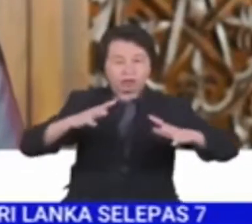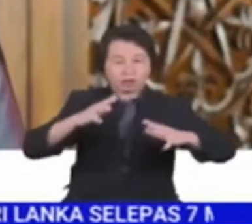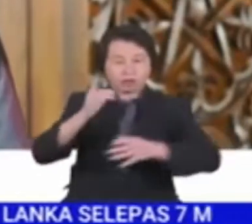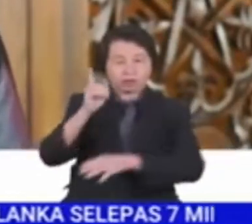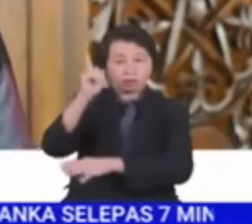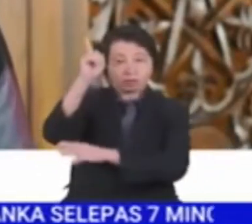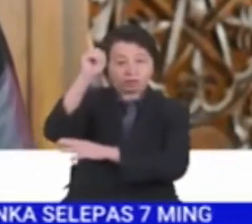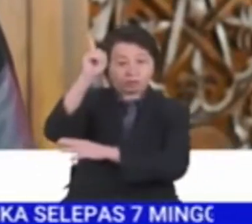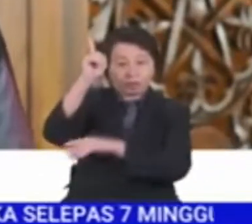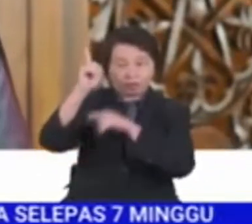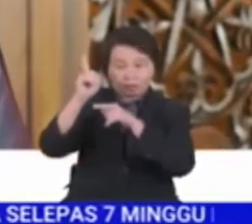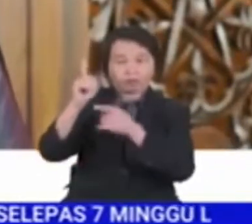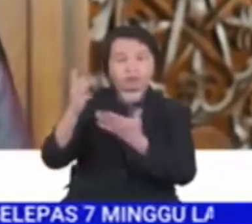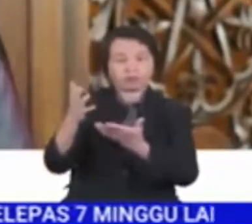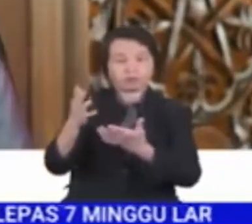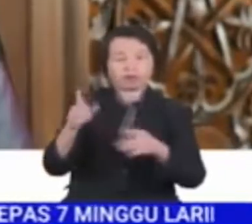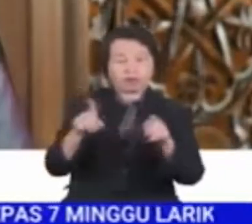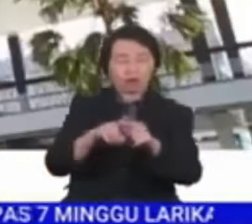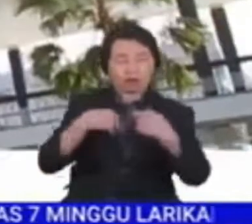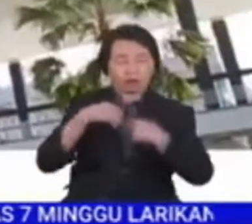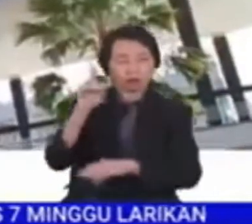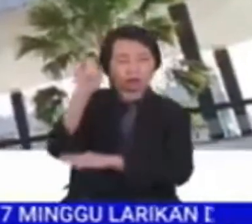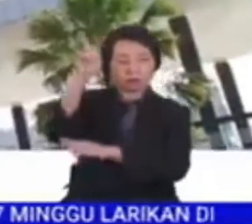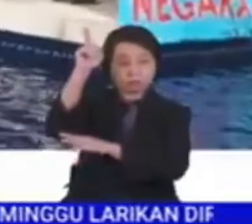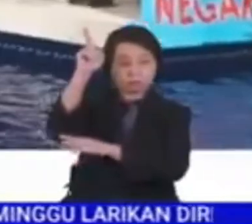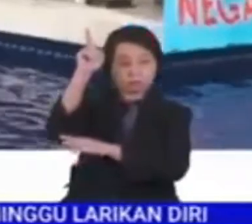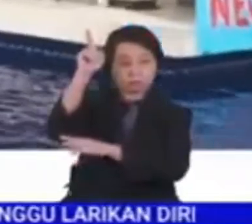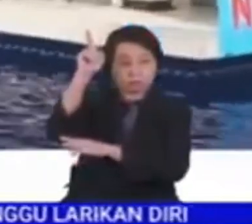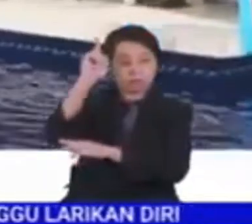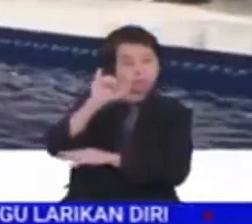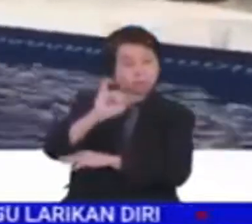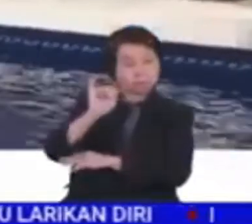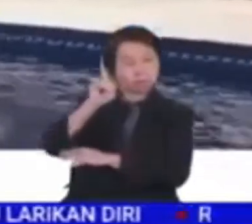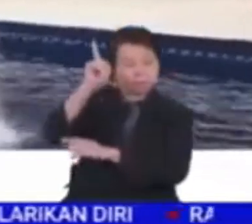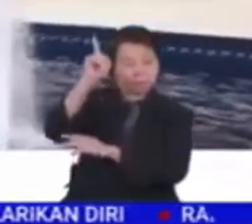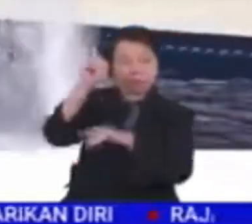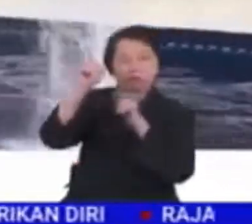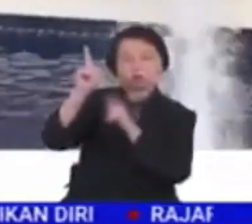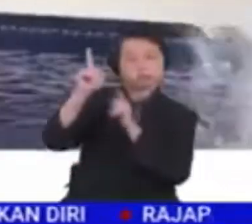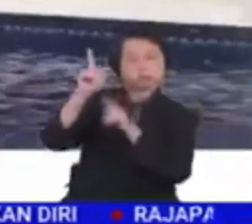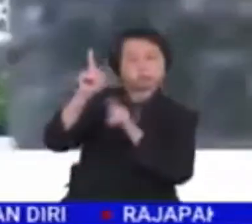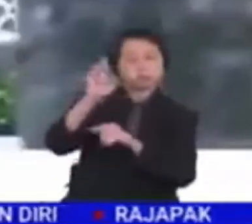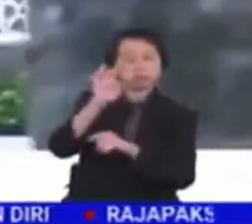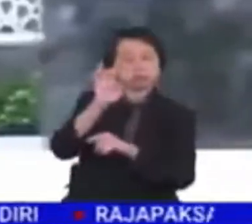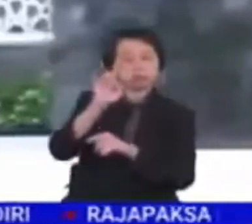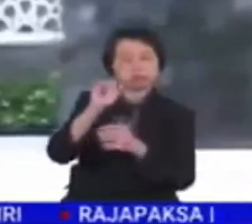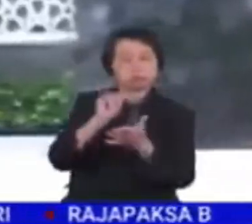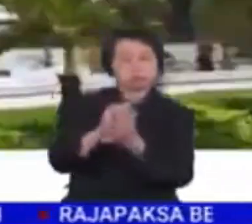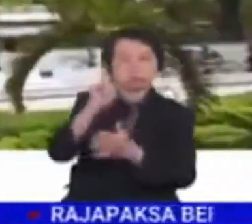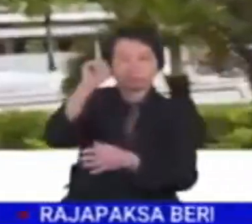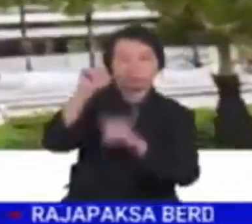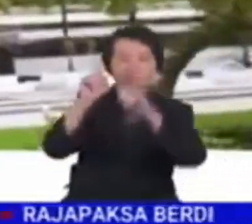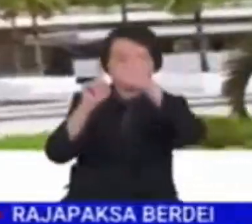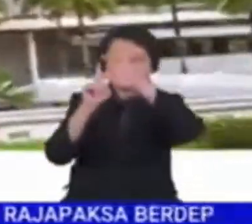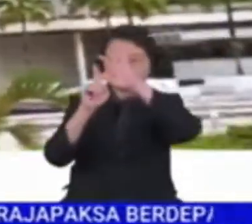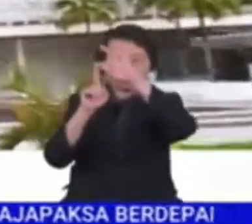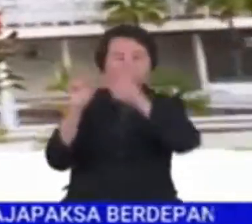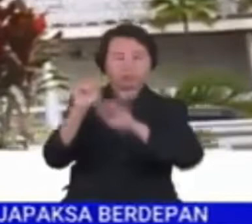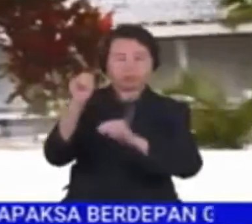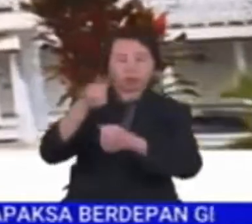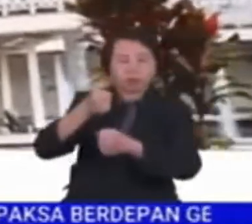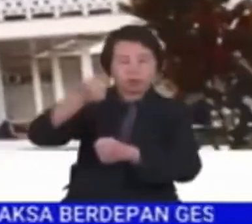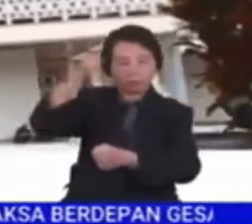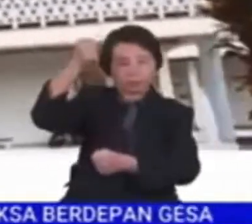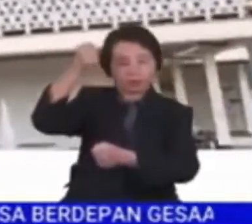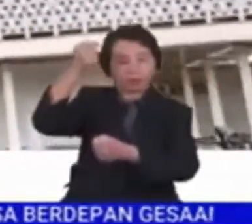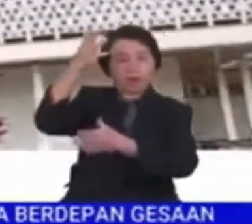menara azan ataupun red juga ada perlambangan yang lebih kurang serupa, yakni merupakan, kalau kita lihat di bahagian atas tu, seperti payung